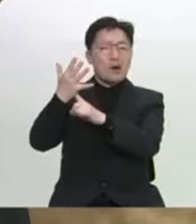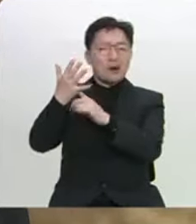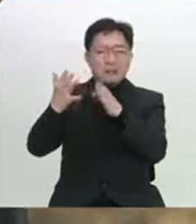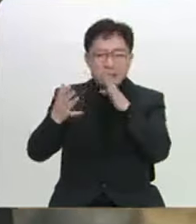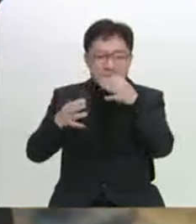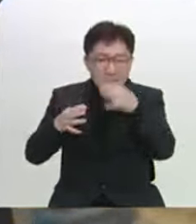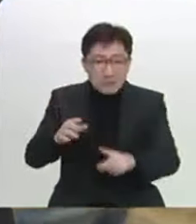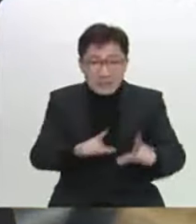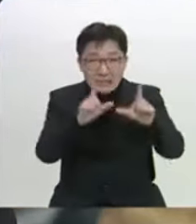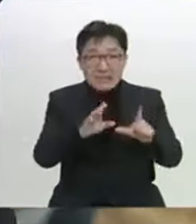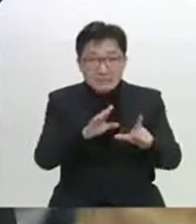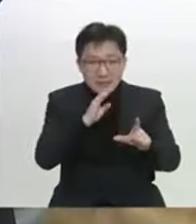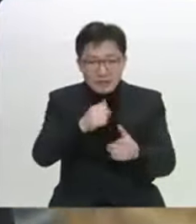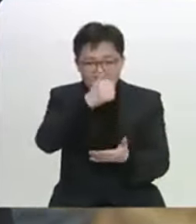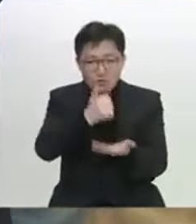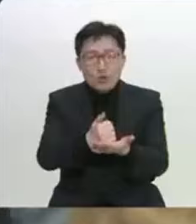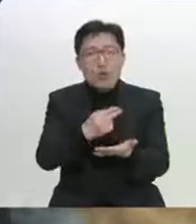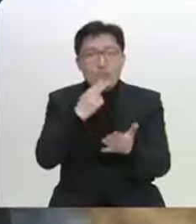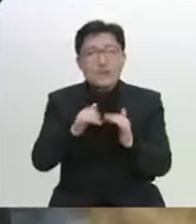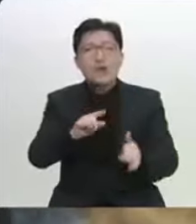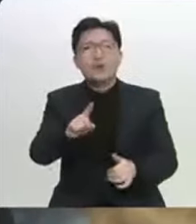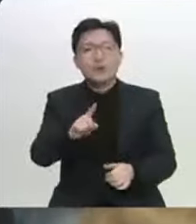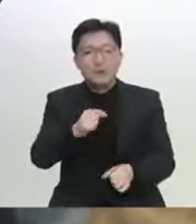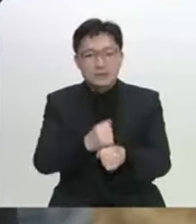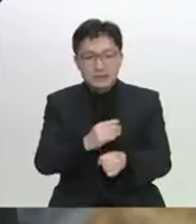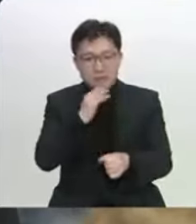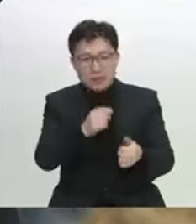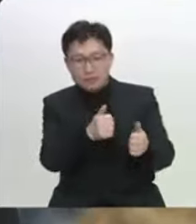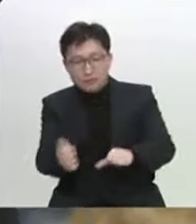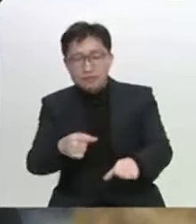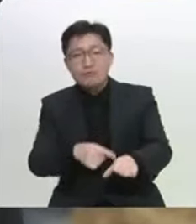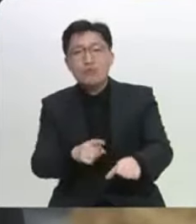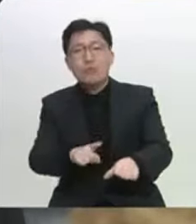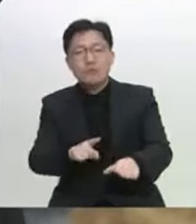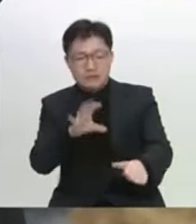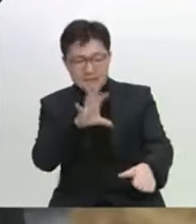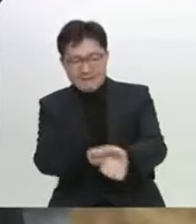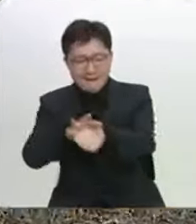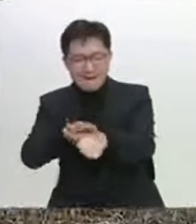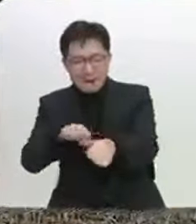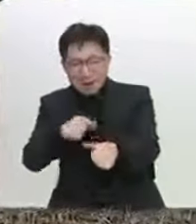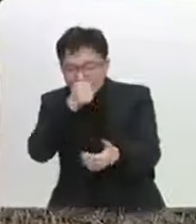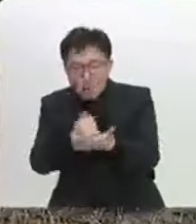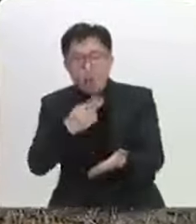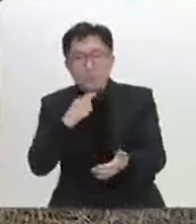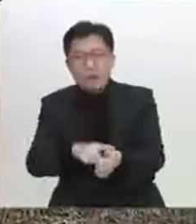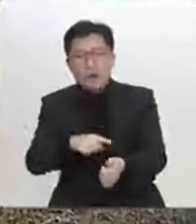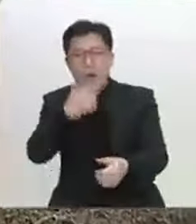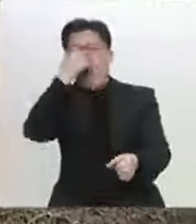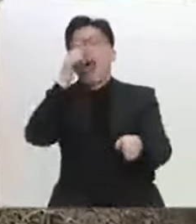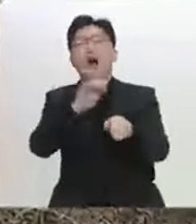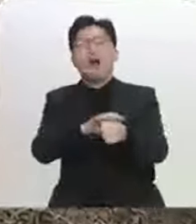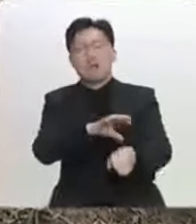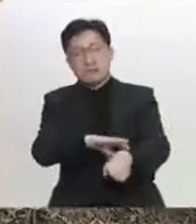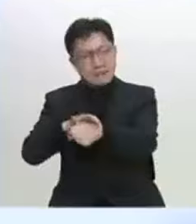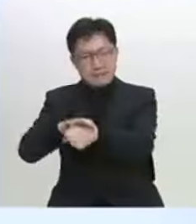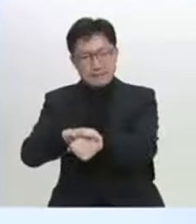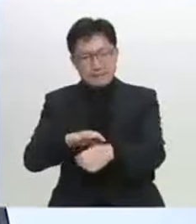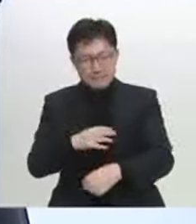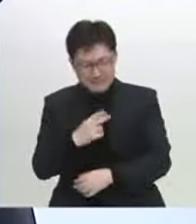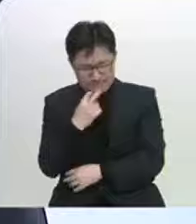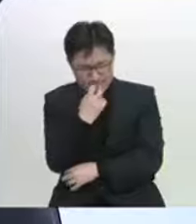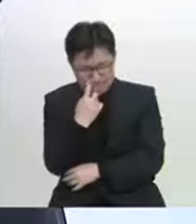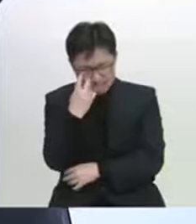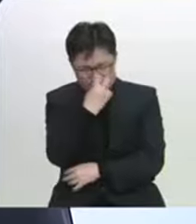살았습니까? 죄도 없는 사람들을 생으로 갔다가 모두들 잡아가가지고. 엄혹한 감시와